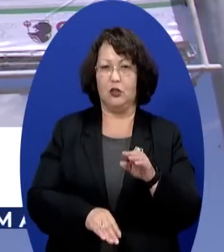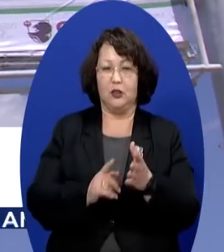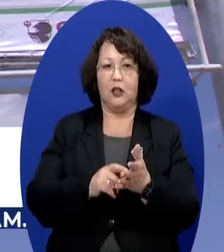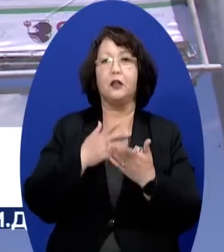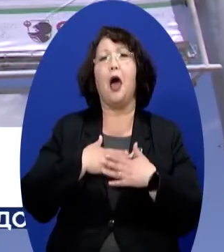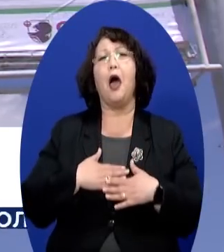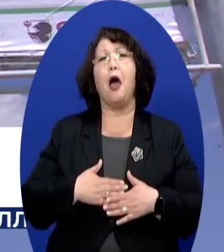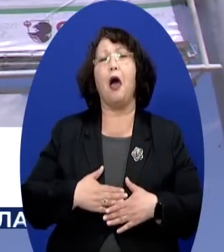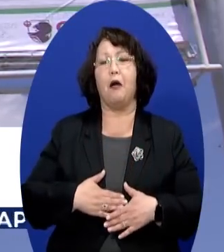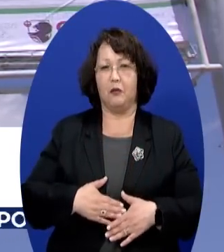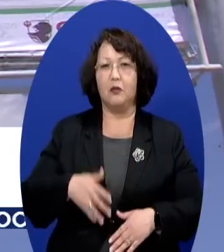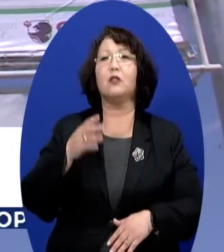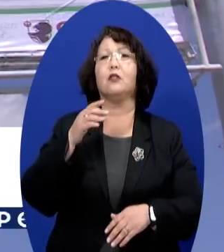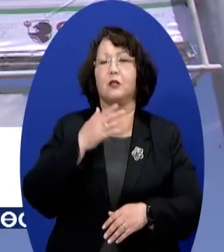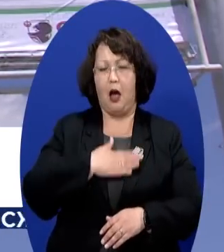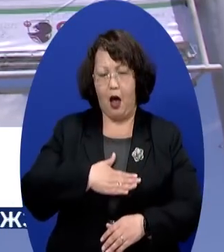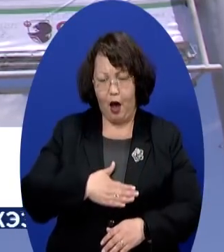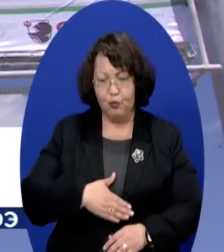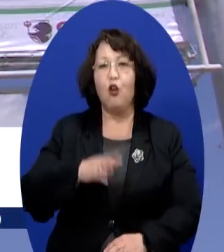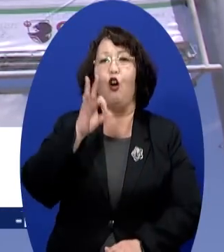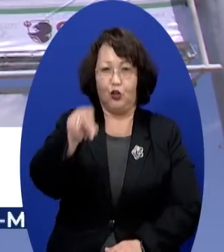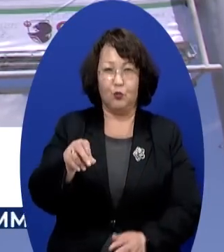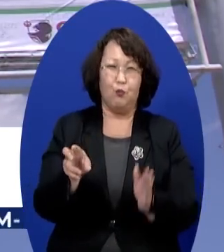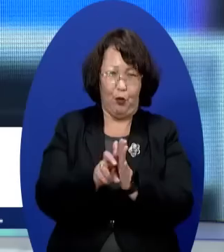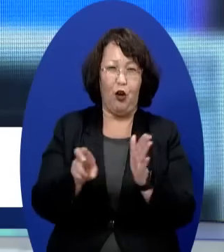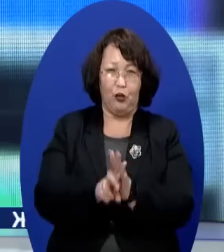явбал аяндаа хөрөндөө.